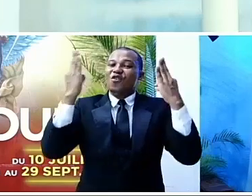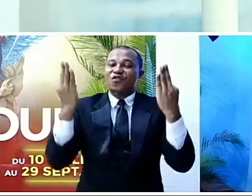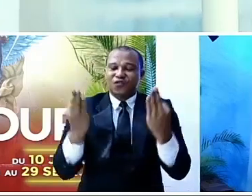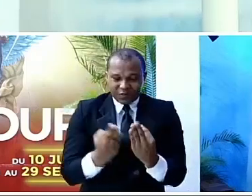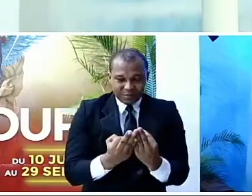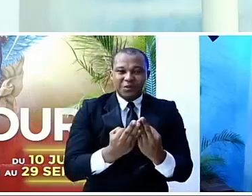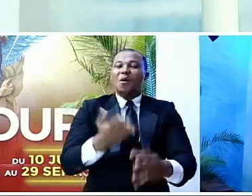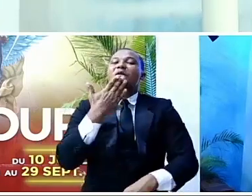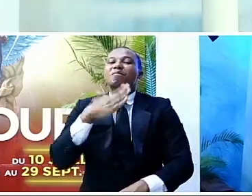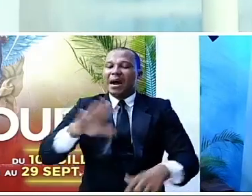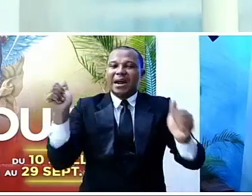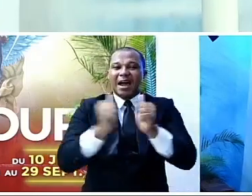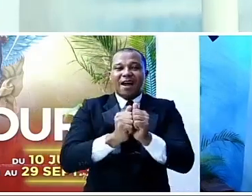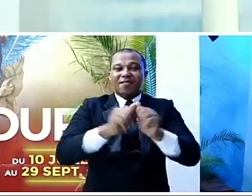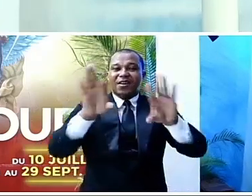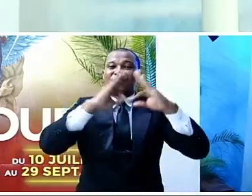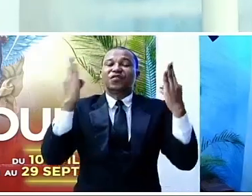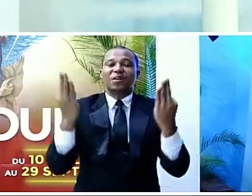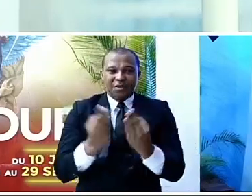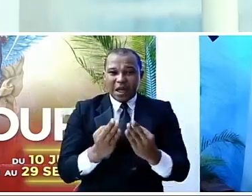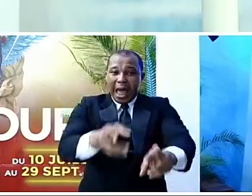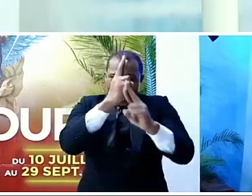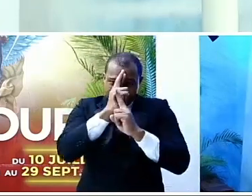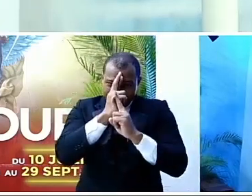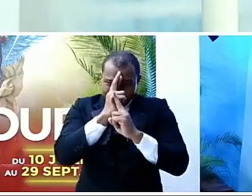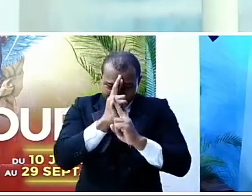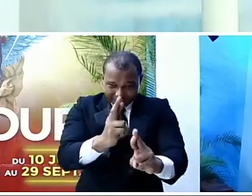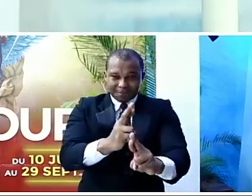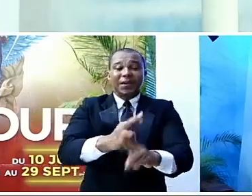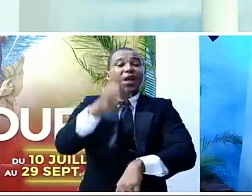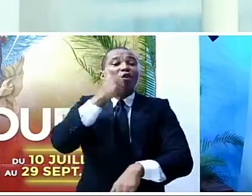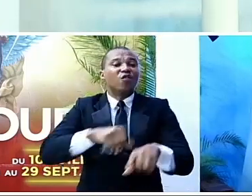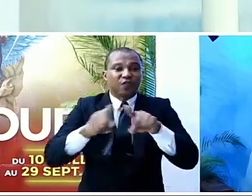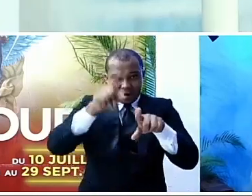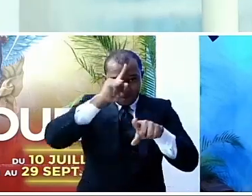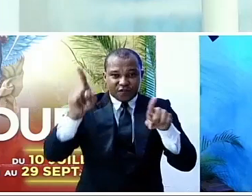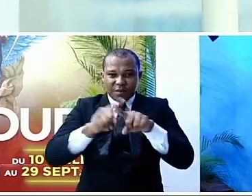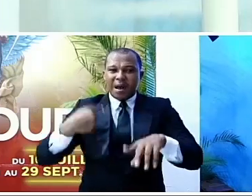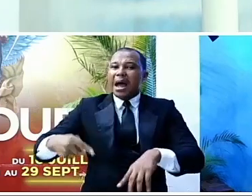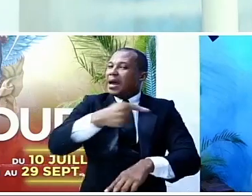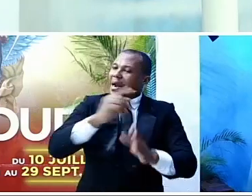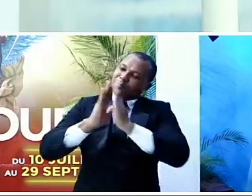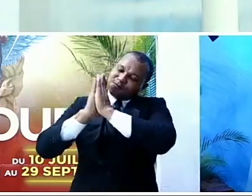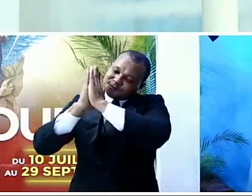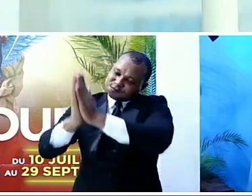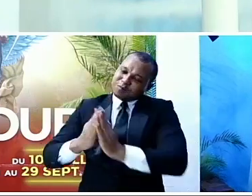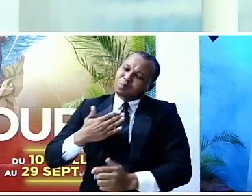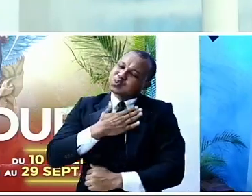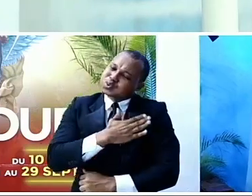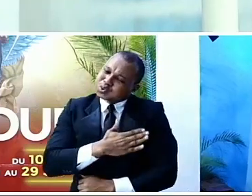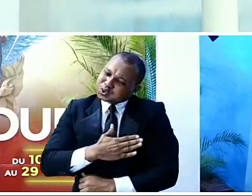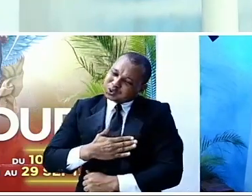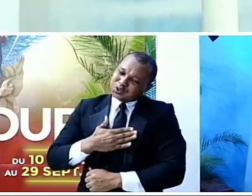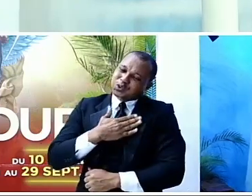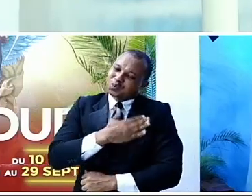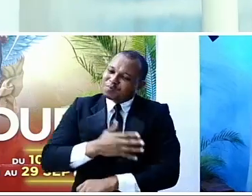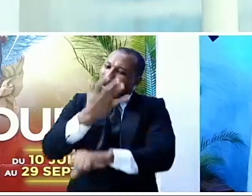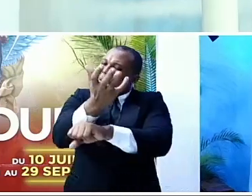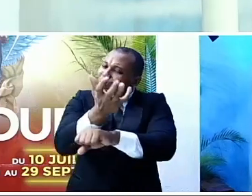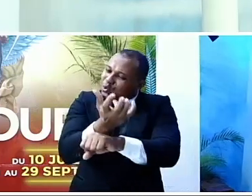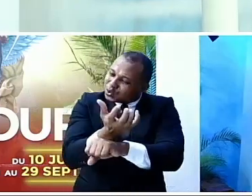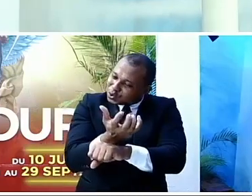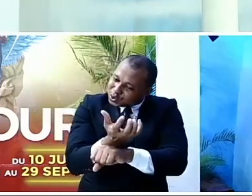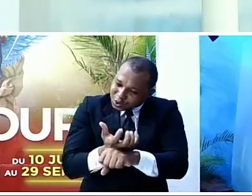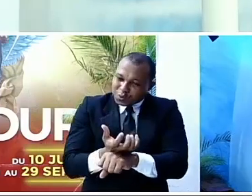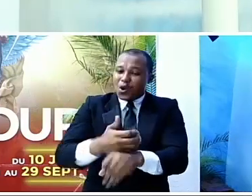respect pour nous qui sommes dans la même racine avec eux. Nous prions en grâce, en dans